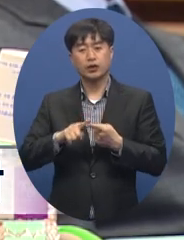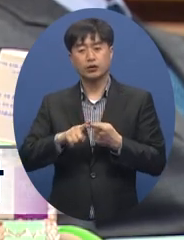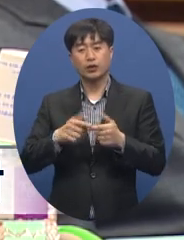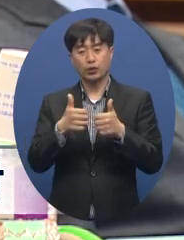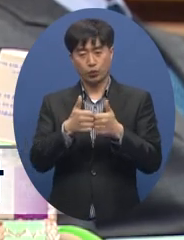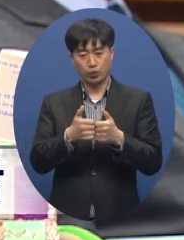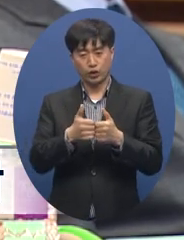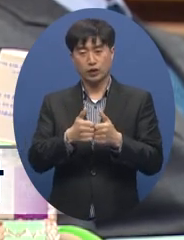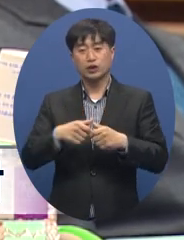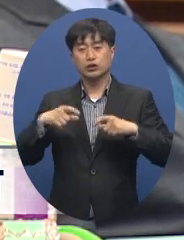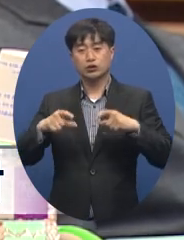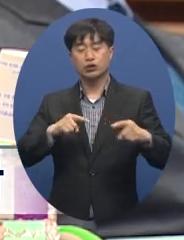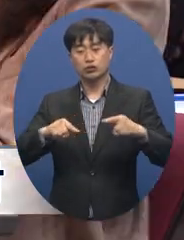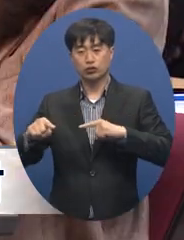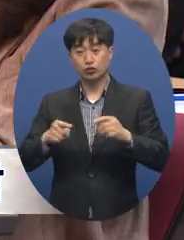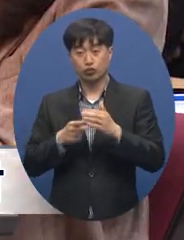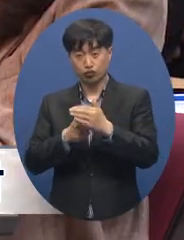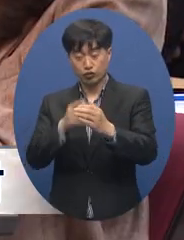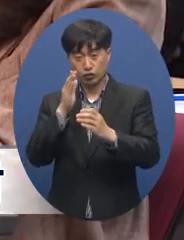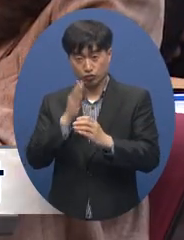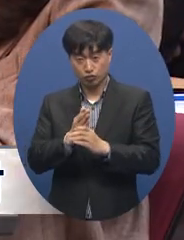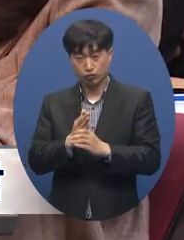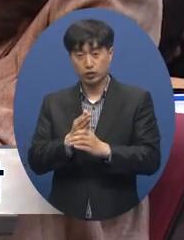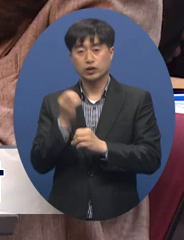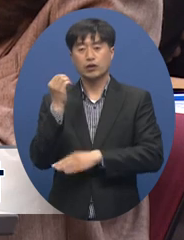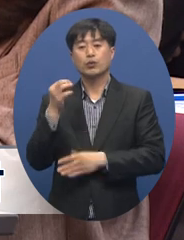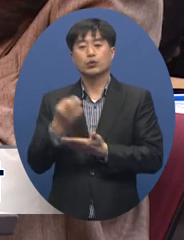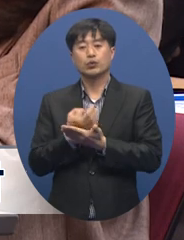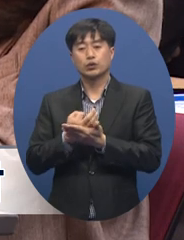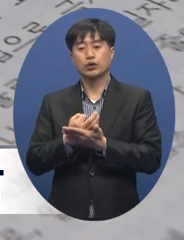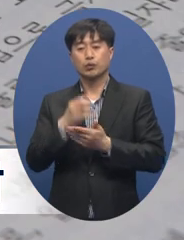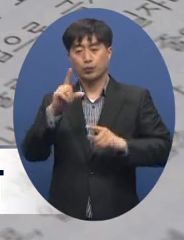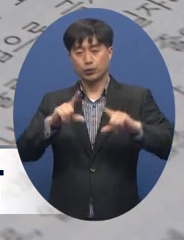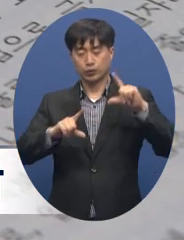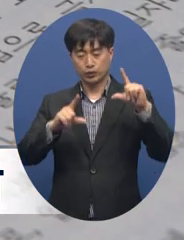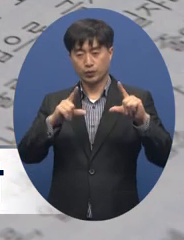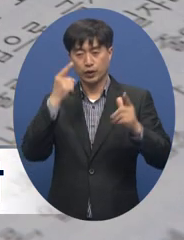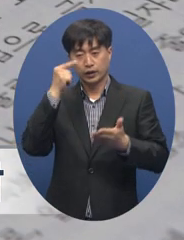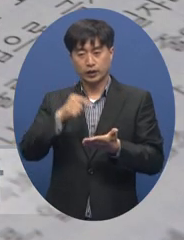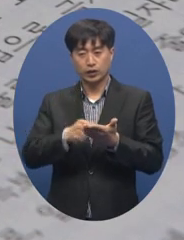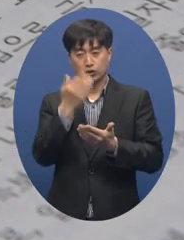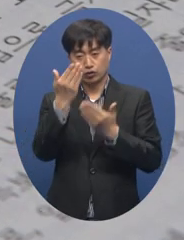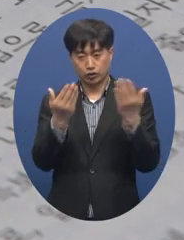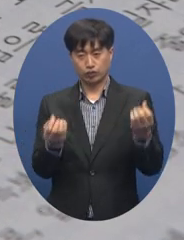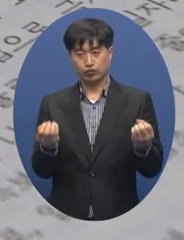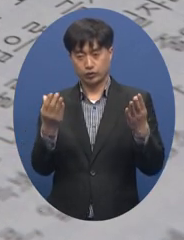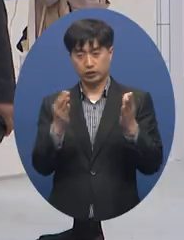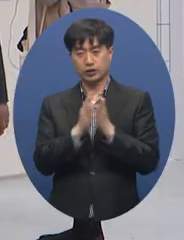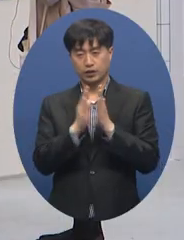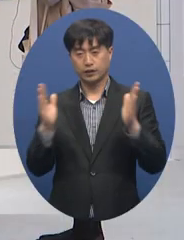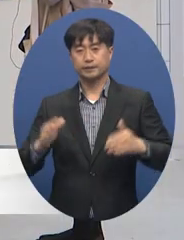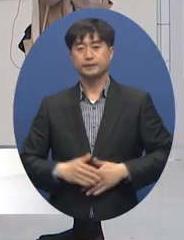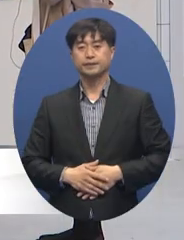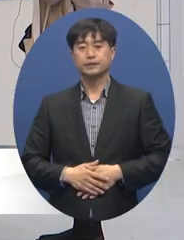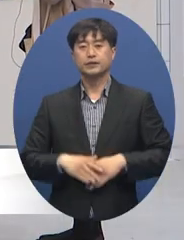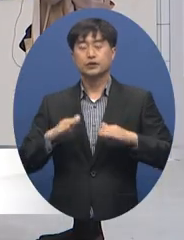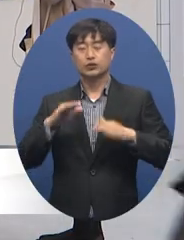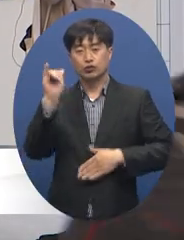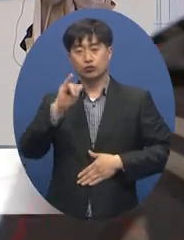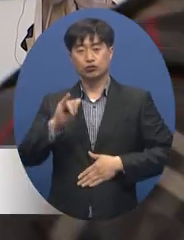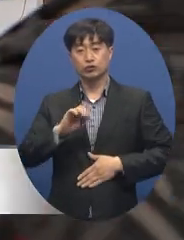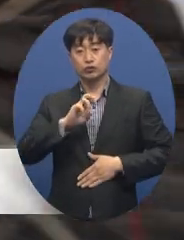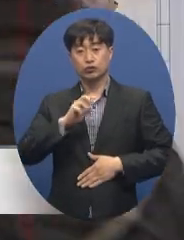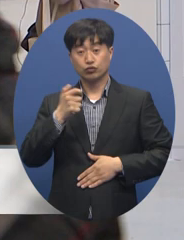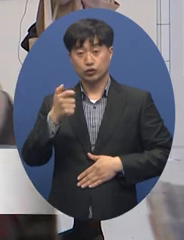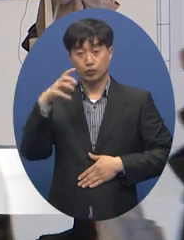각 지방자치단체에서 추진하고 있는 기본소득 정책의 현 주소를 짚어보는 전시회 등으로 구성됩니다. 특히 전국